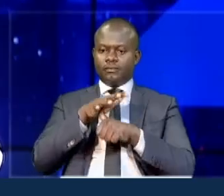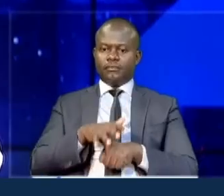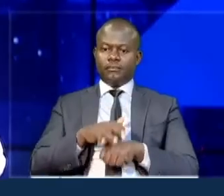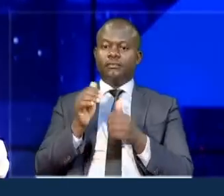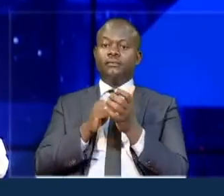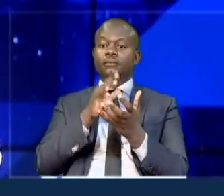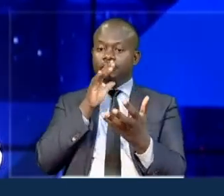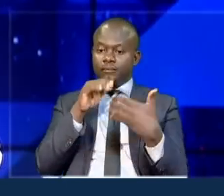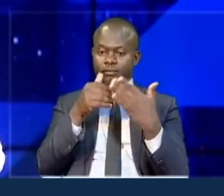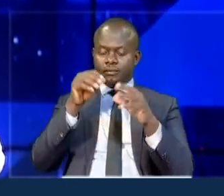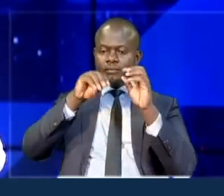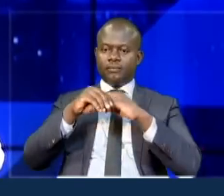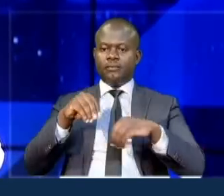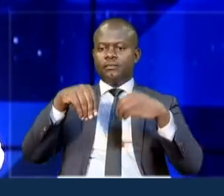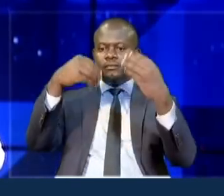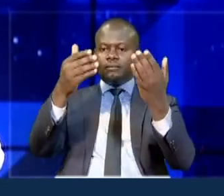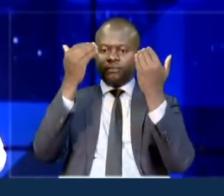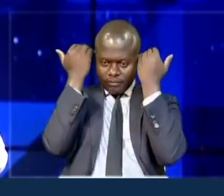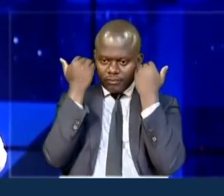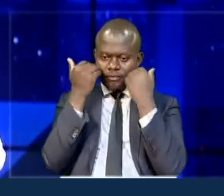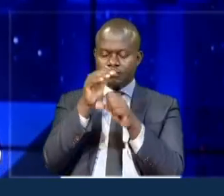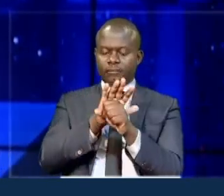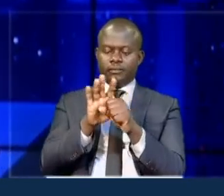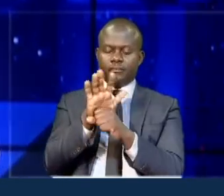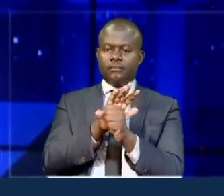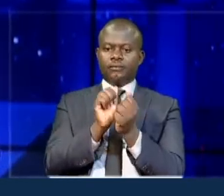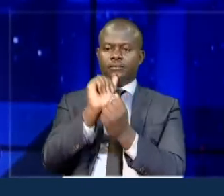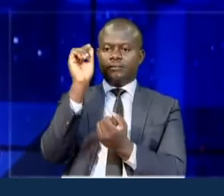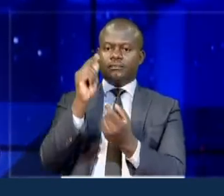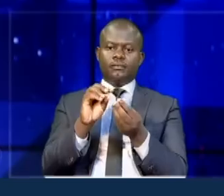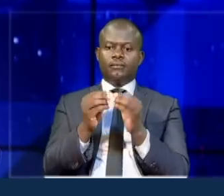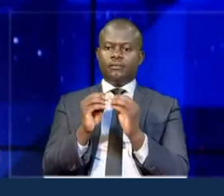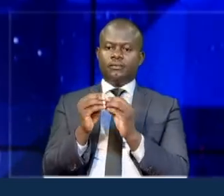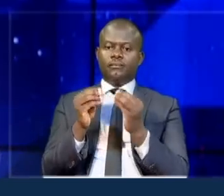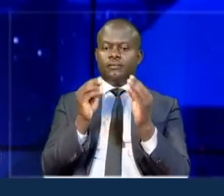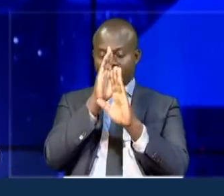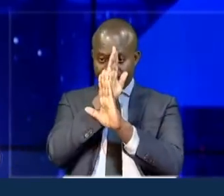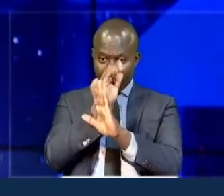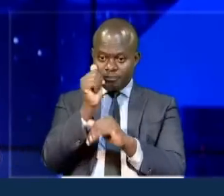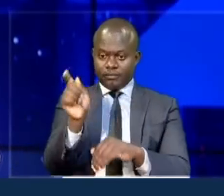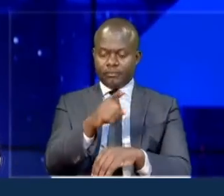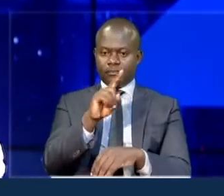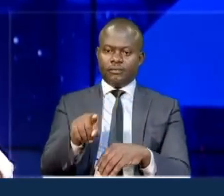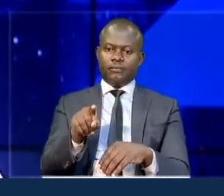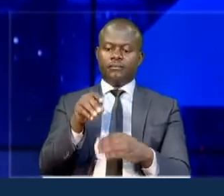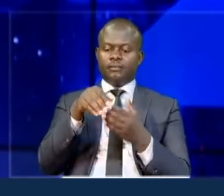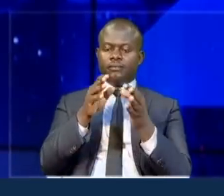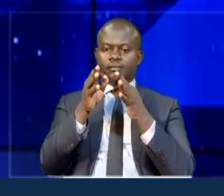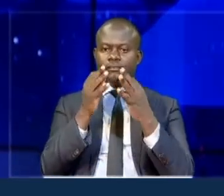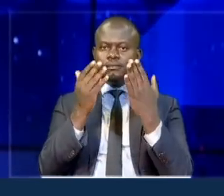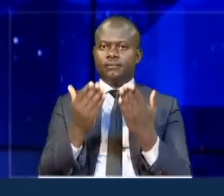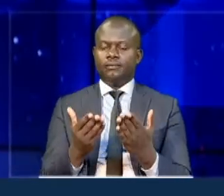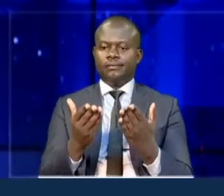bwitezweho kandi umusanzu mu gutanga ubutabera busesuye no kugabanya umubare w'abagihishira iki cyaha Manzi Prince yafatanyije